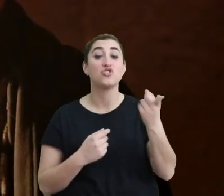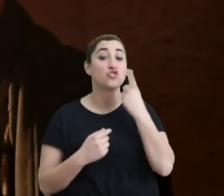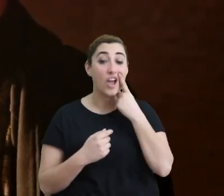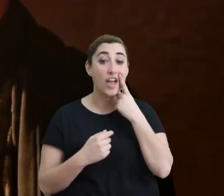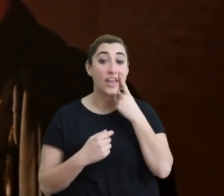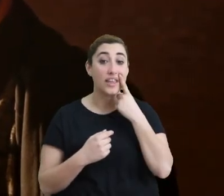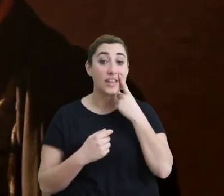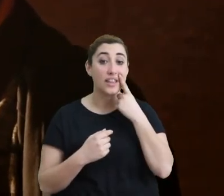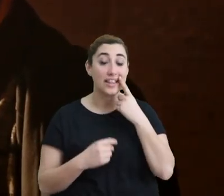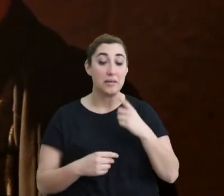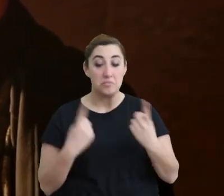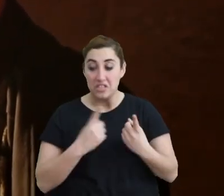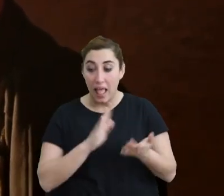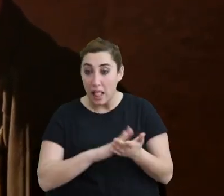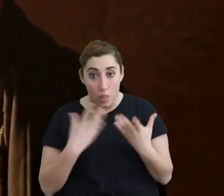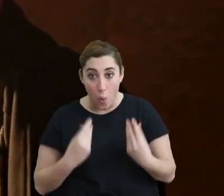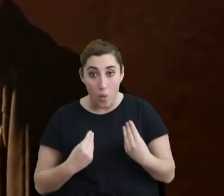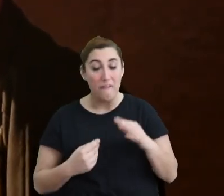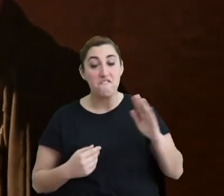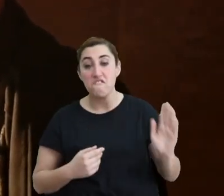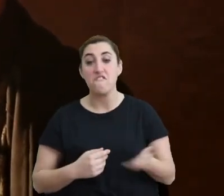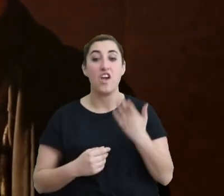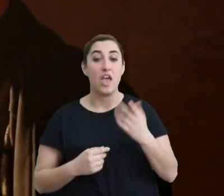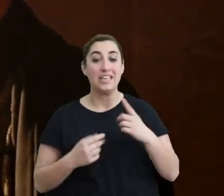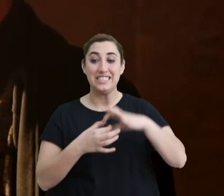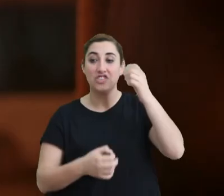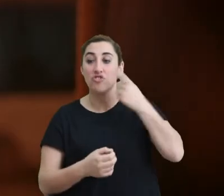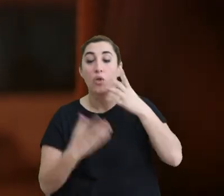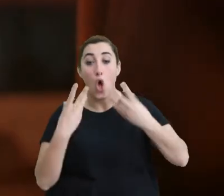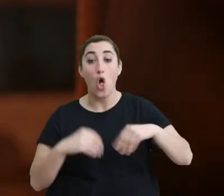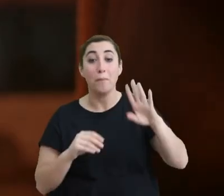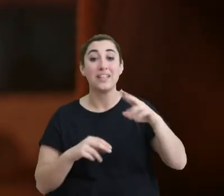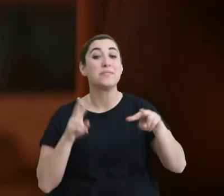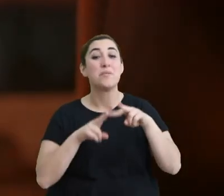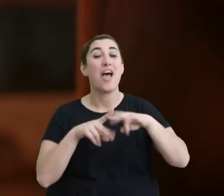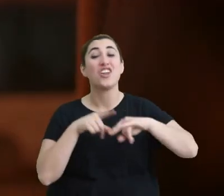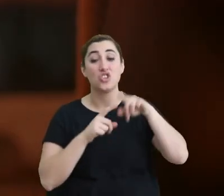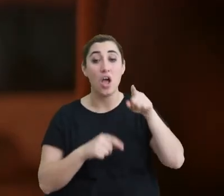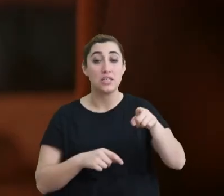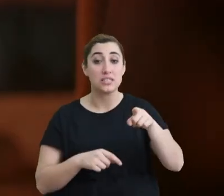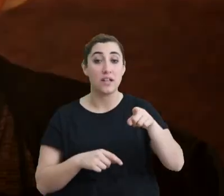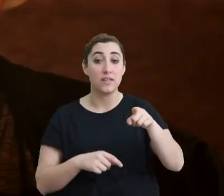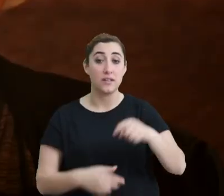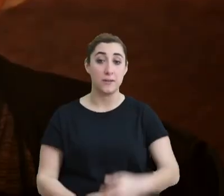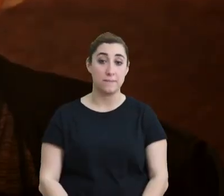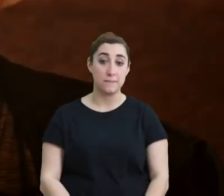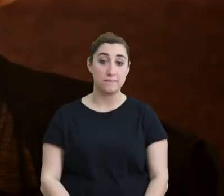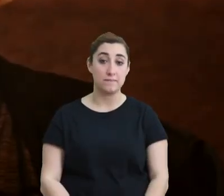ispatı, delili yahut şahidi bulunmayan Minberci Hasan'ın